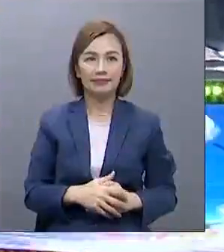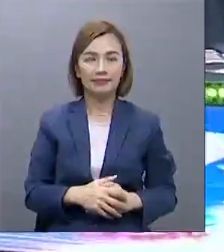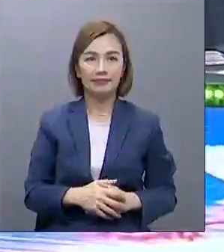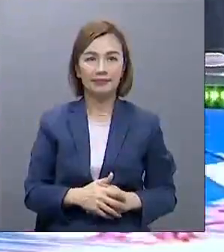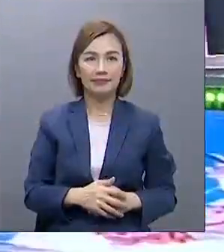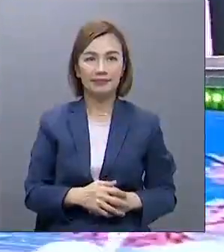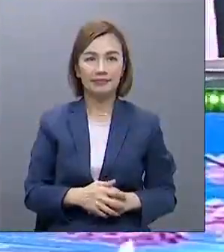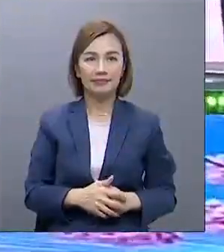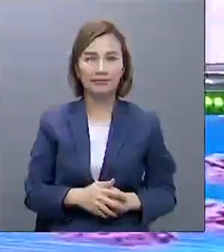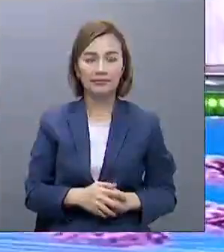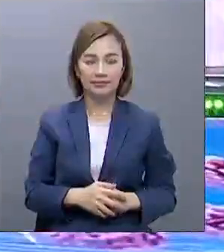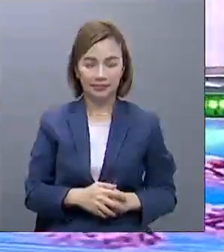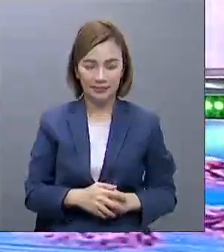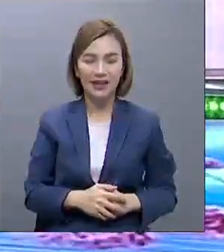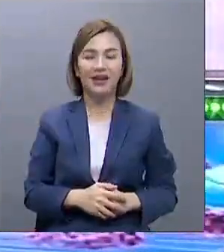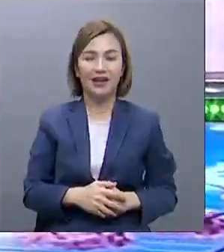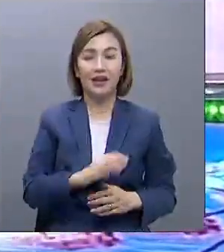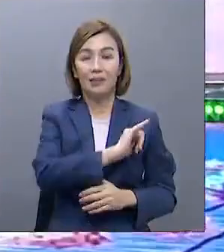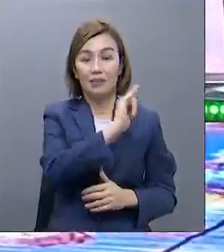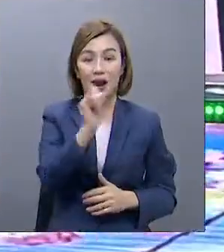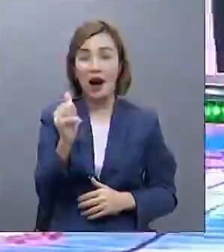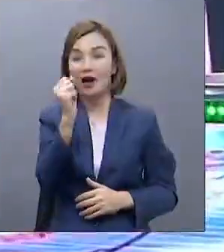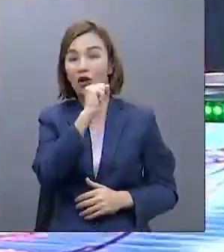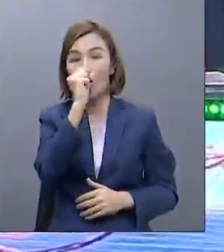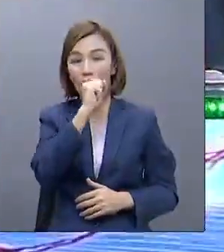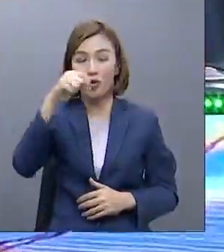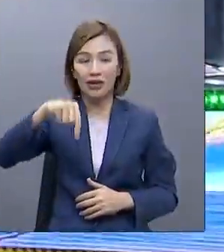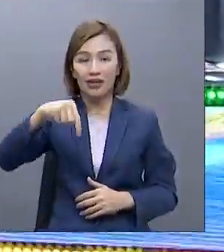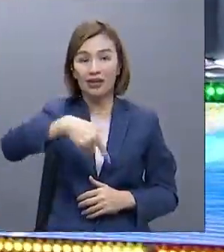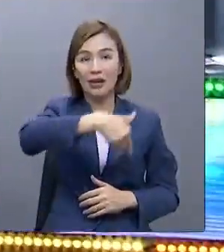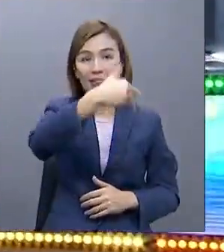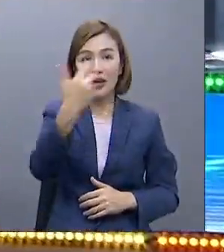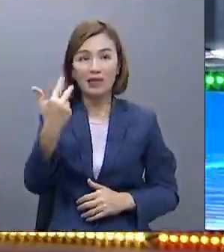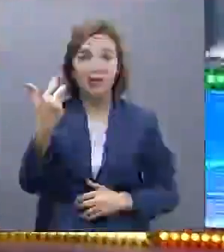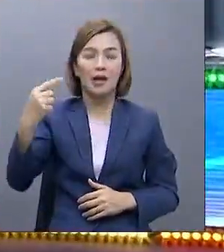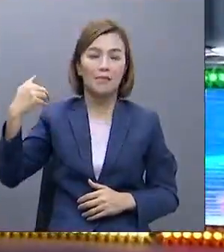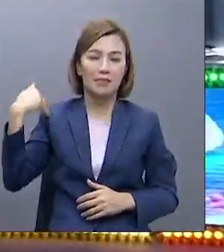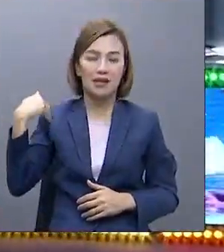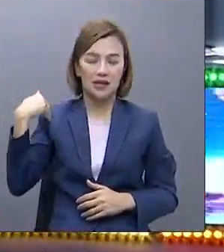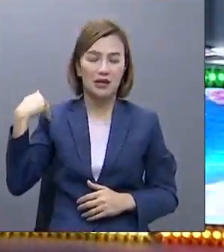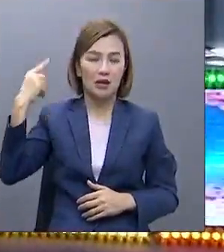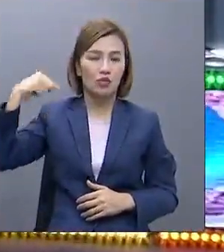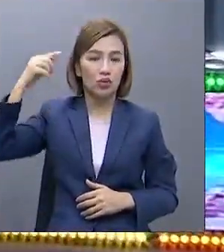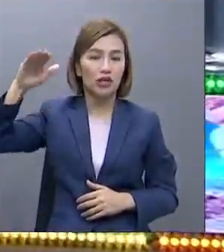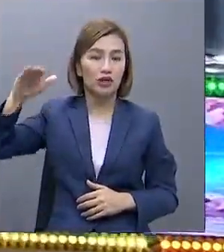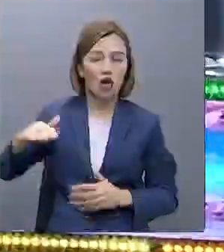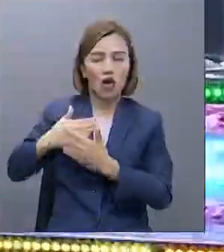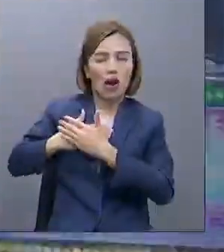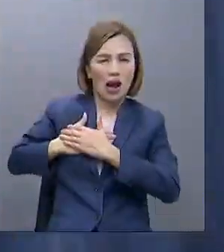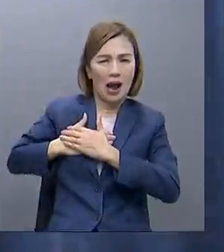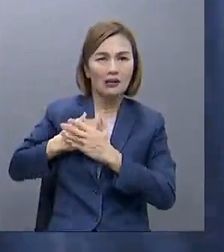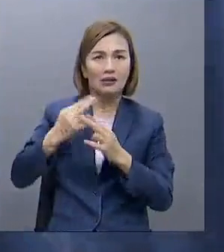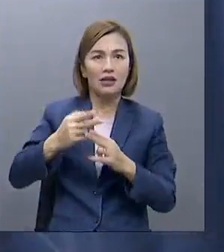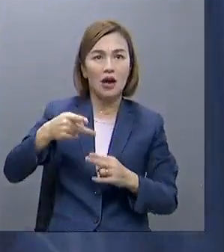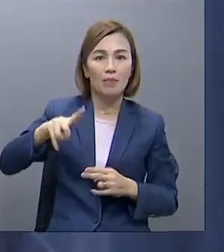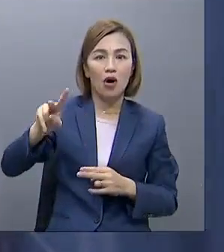ความพิเศษคือการมาเยือนสารพันลั่นทุ่งบางเขนรอบนี้มาพร้อมน้องสาวสุดที่รักอีกคนศิลปินแห่งชาติผ่องศรีวร